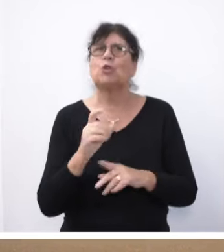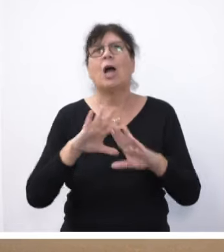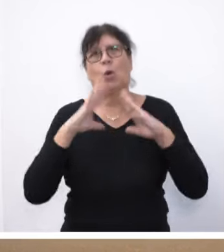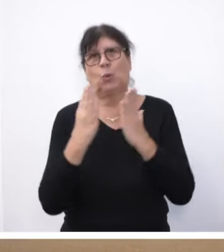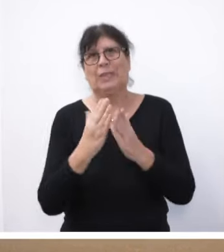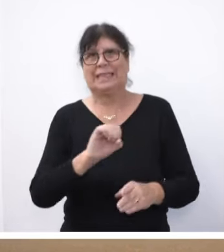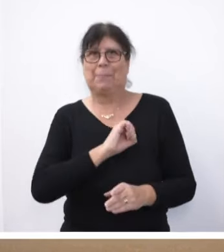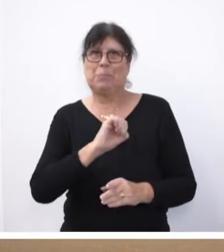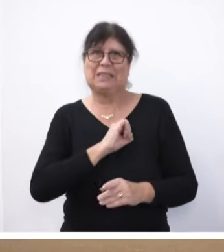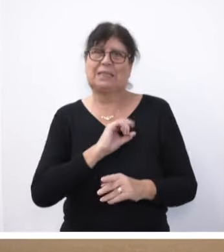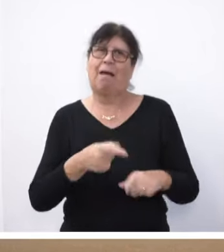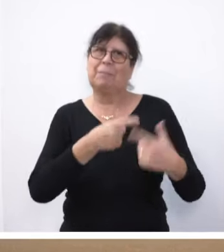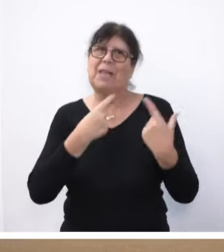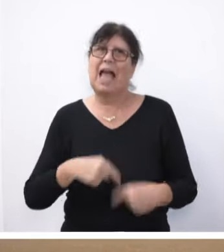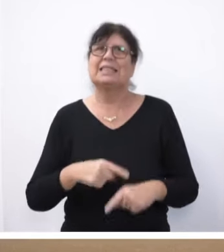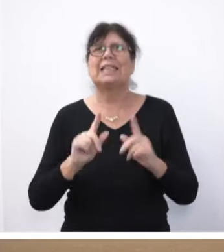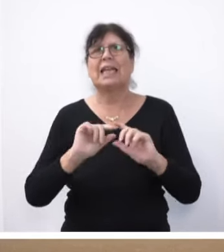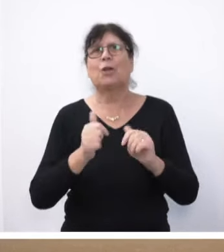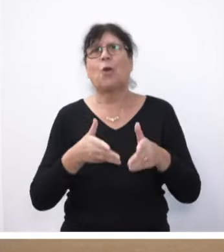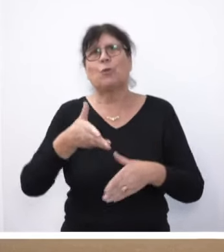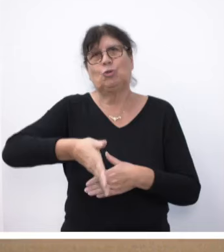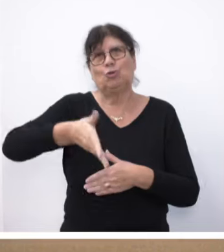auszusprechen. Herzlichen Glückwunsch.